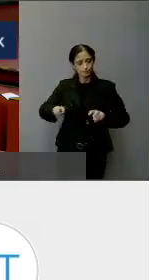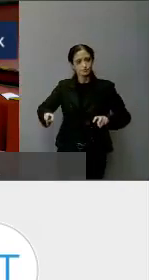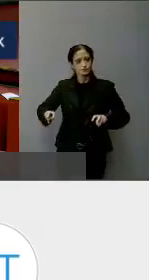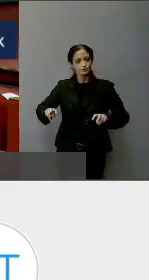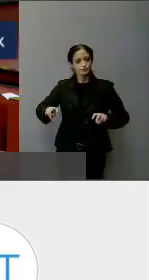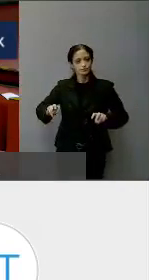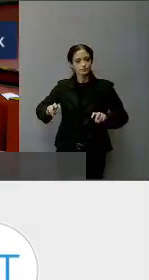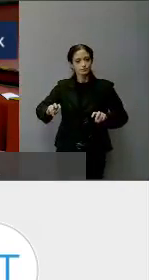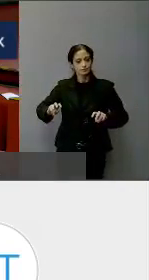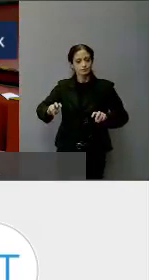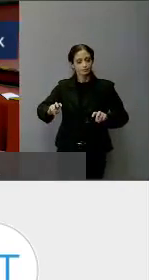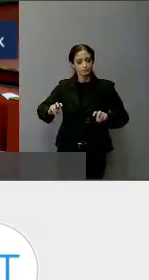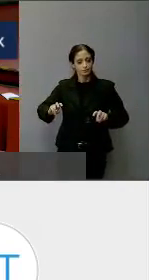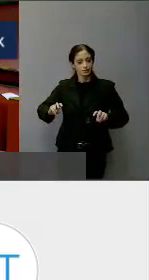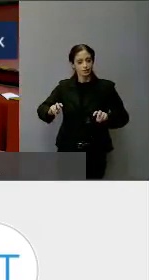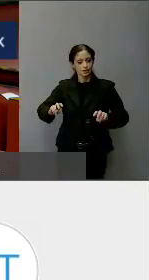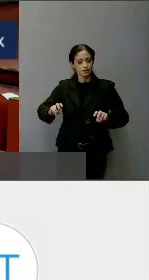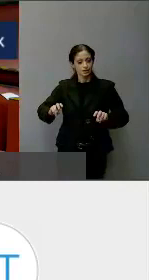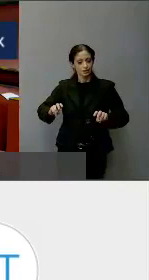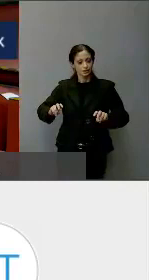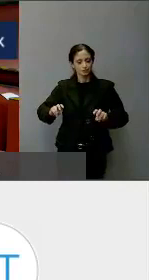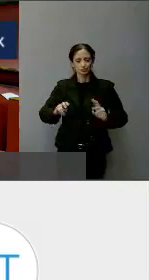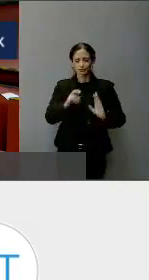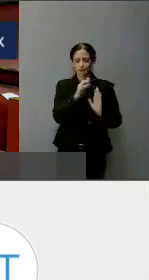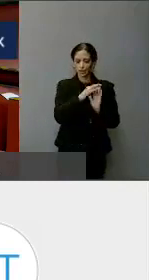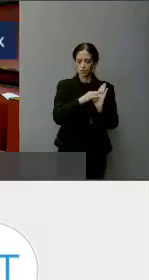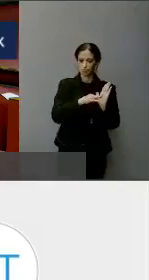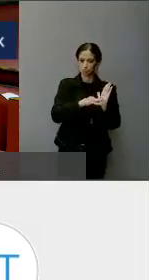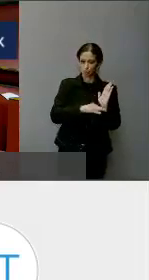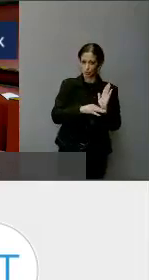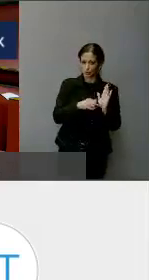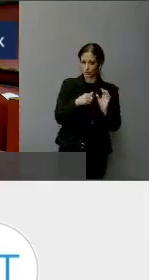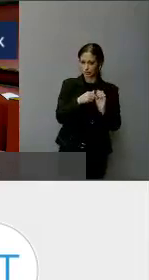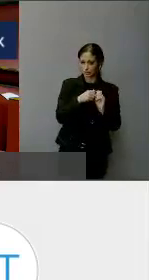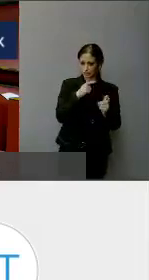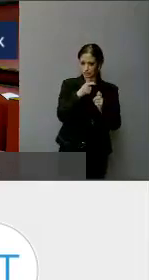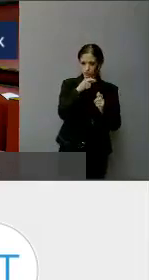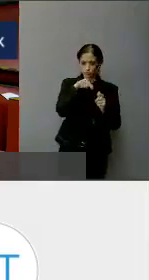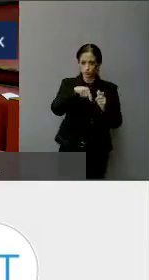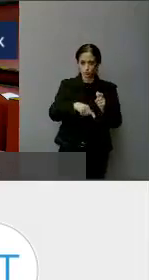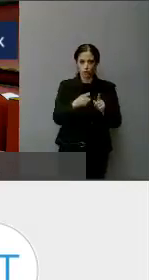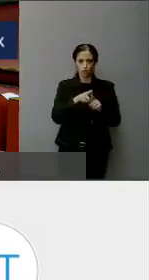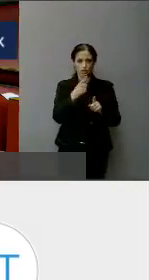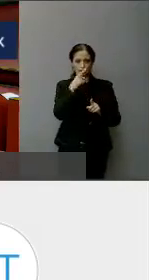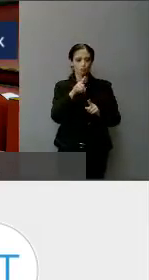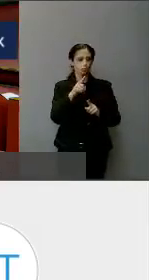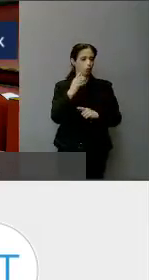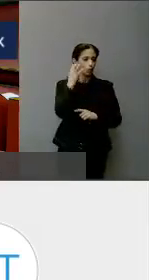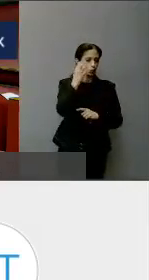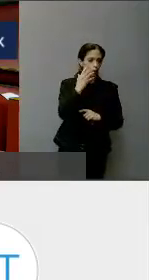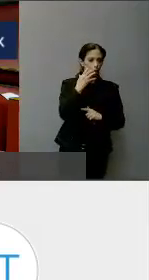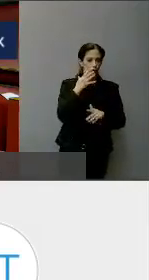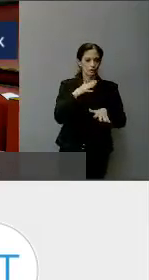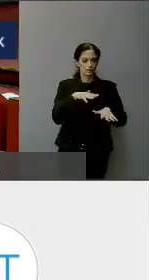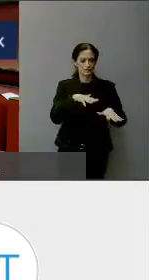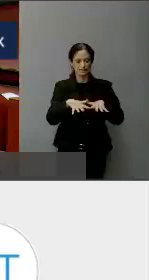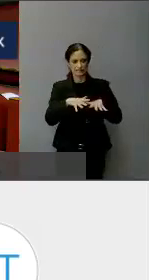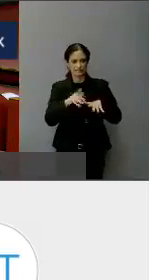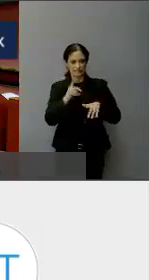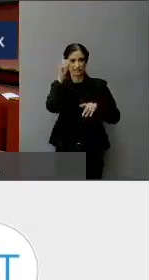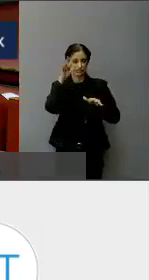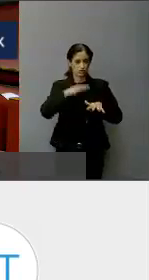come dicevo prima alcuni punti centrali il rumore di sas idrogeologico le biodiversità